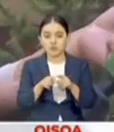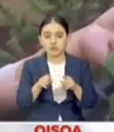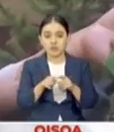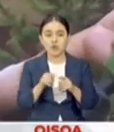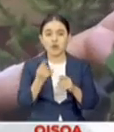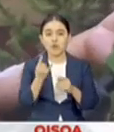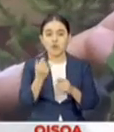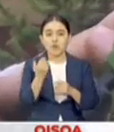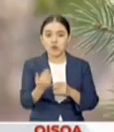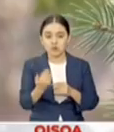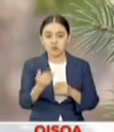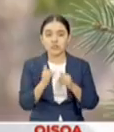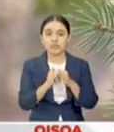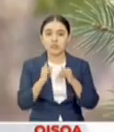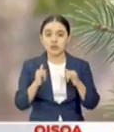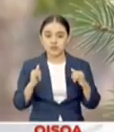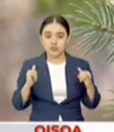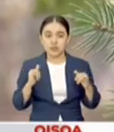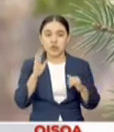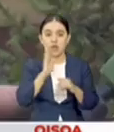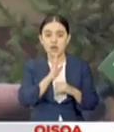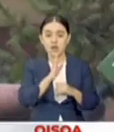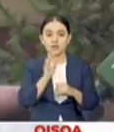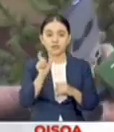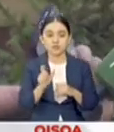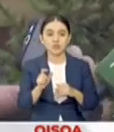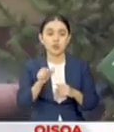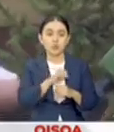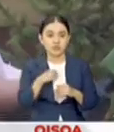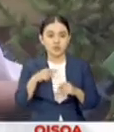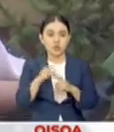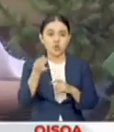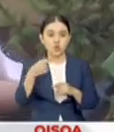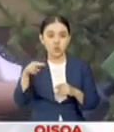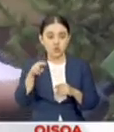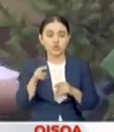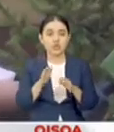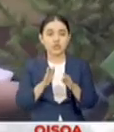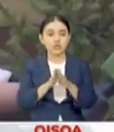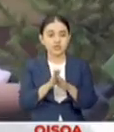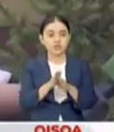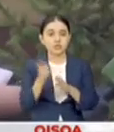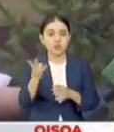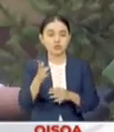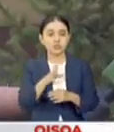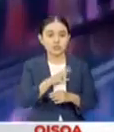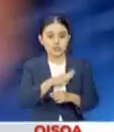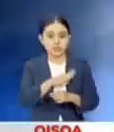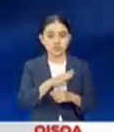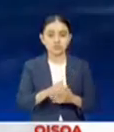o'sha chaqaloqni rivojlanishi, ayol kishi o'zida ham yod miqdori yetarli darajada bo'lishi